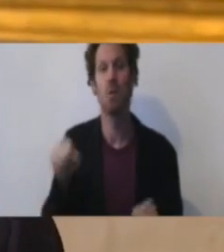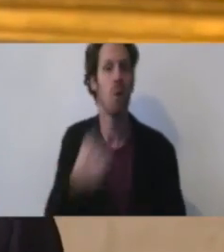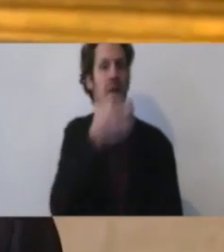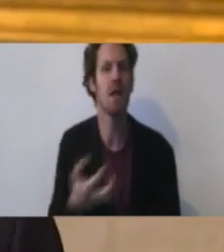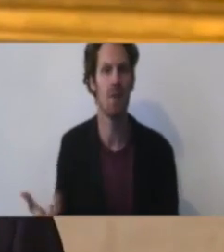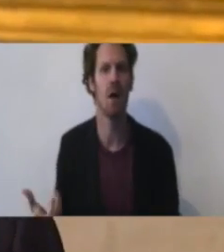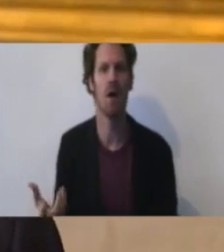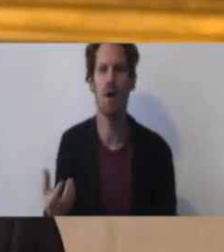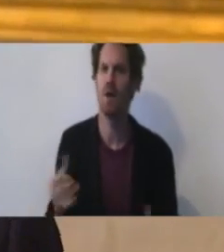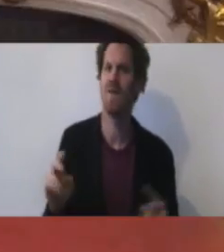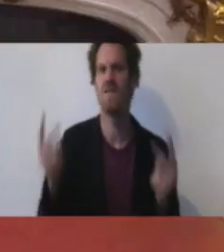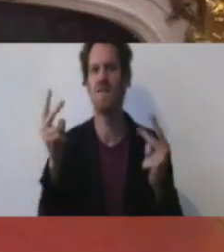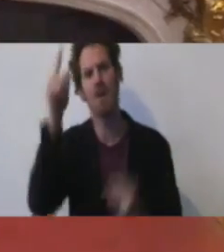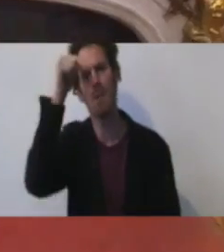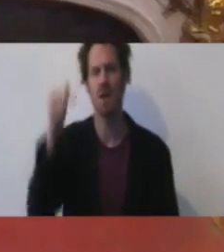République et vive la France.